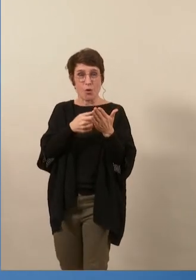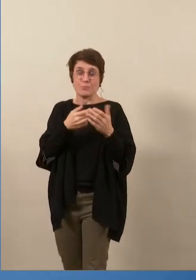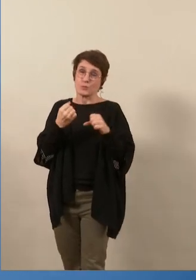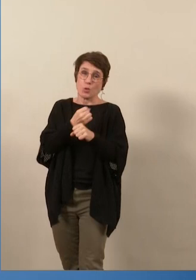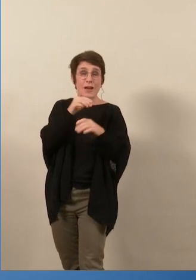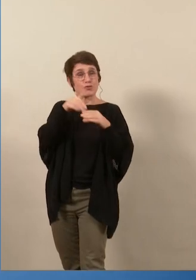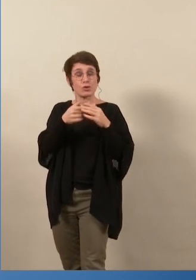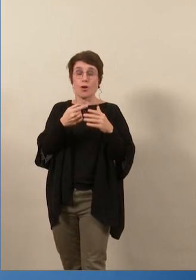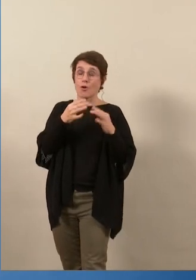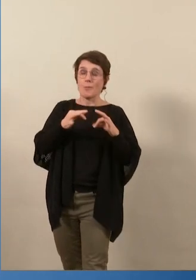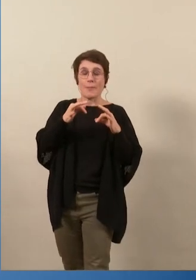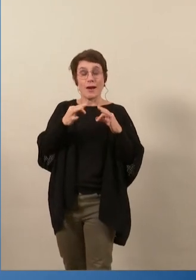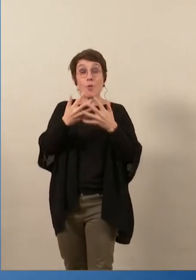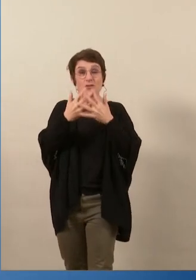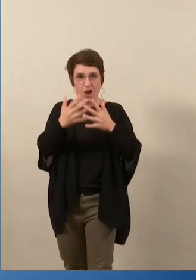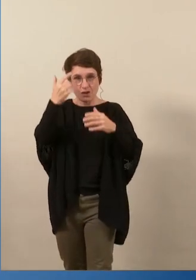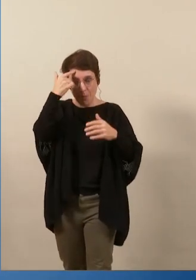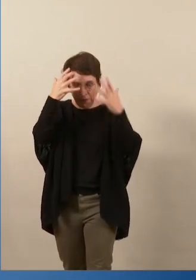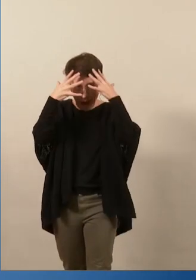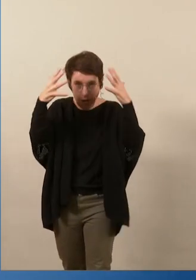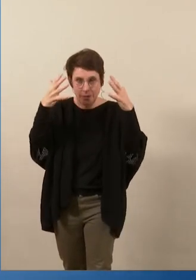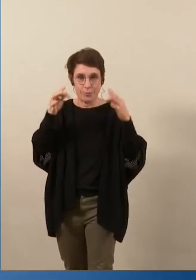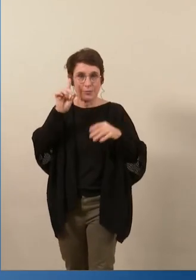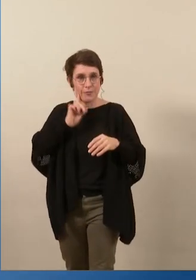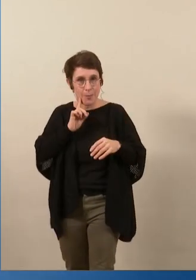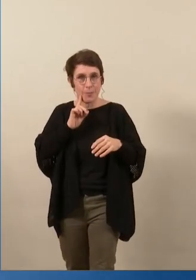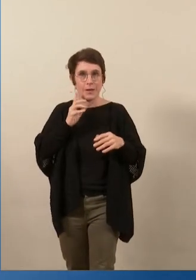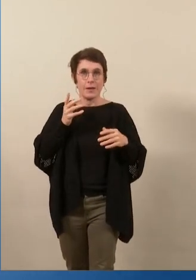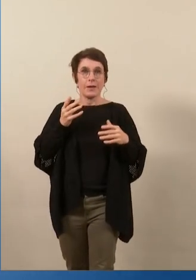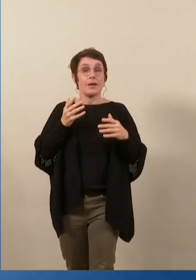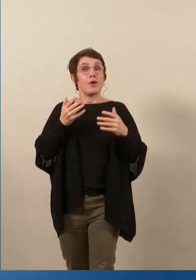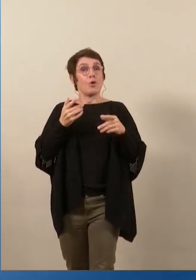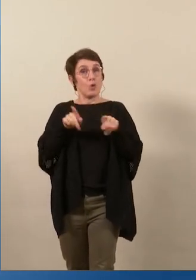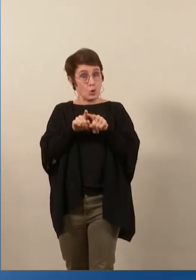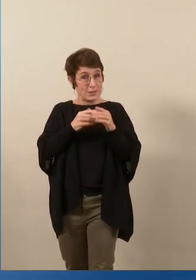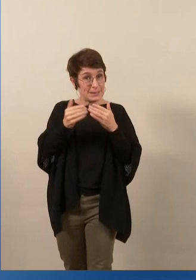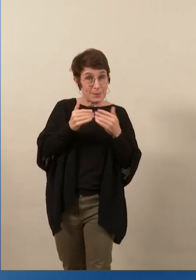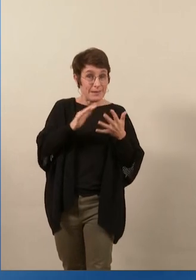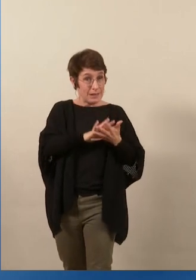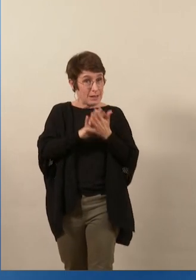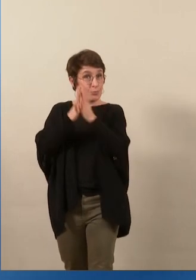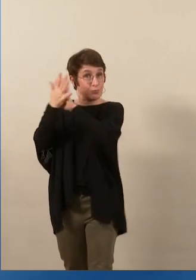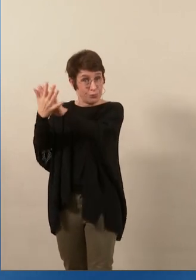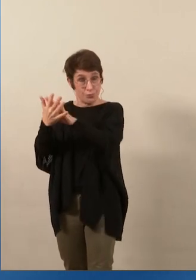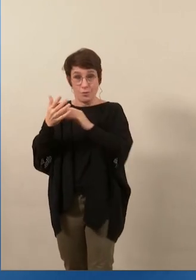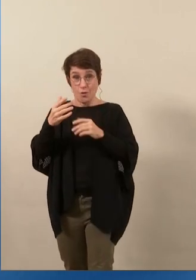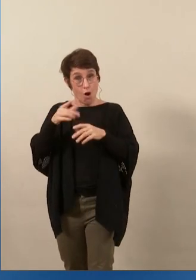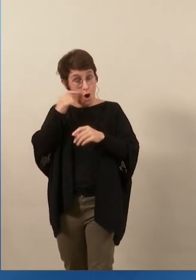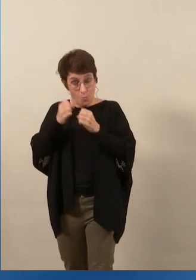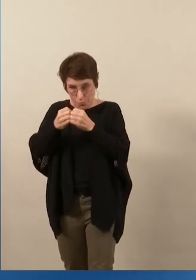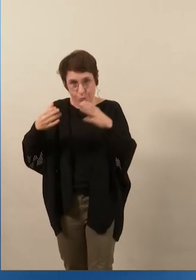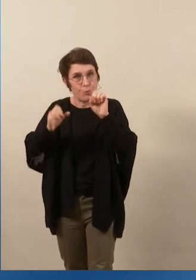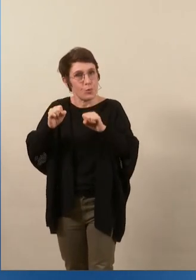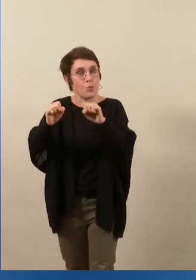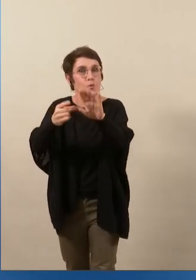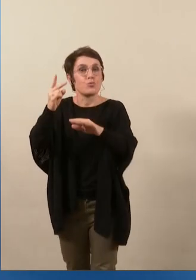des métiers mais nous pourrions aussi également parler de masculinisation de certains métiers je pense au métier du CER par exemple de la petite enfance où les hommes sont